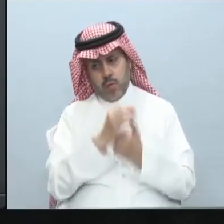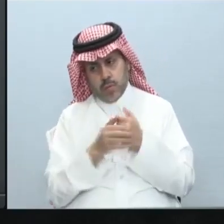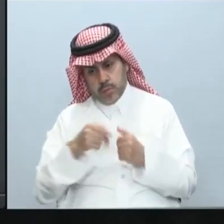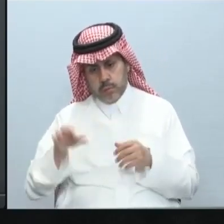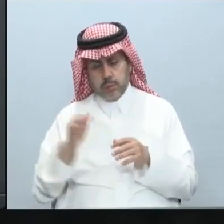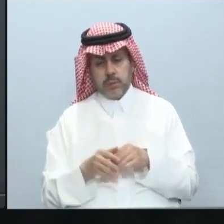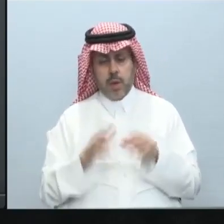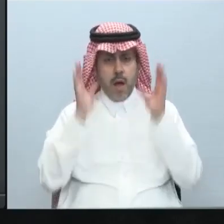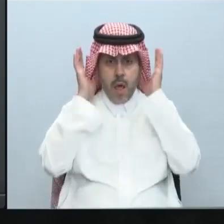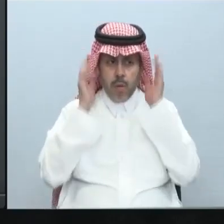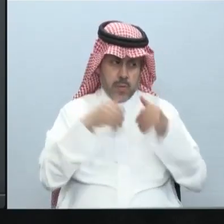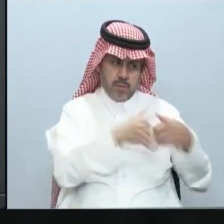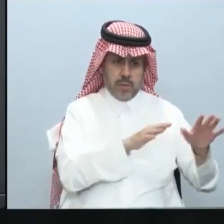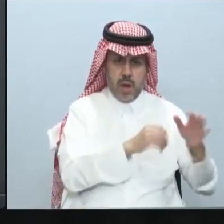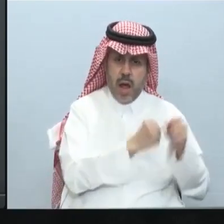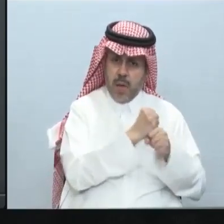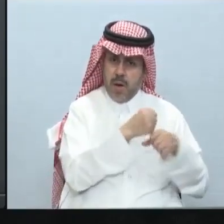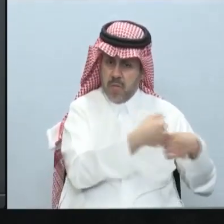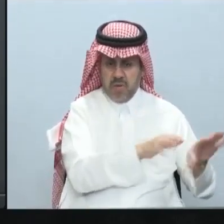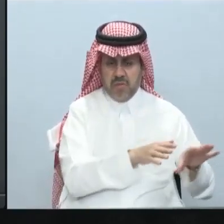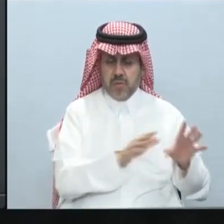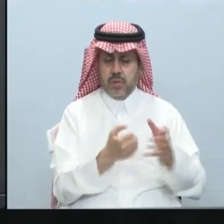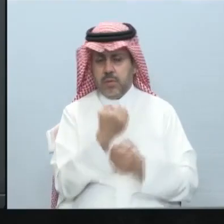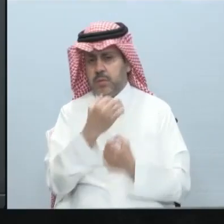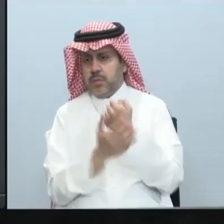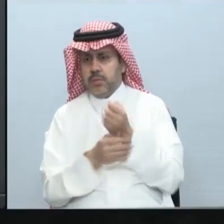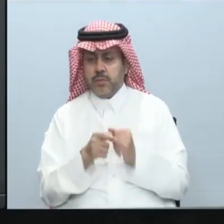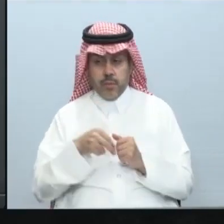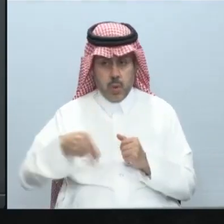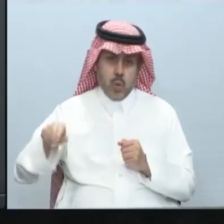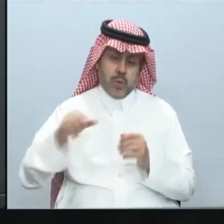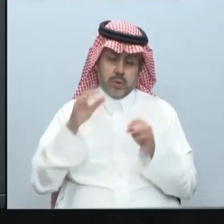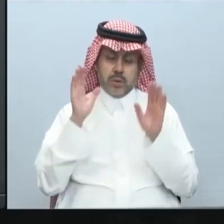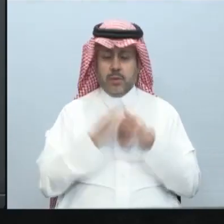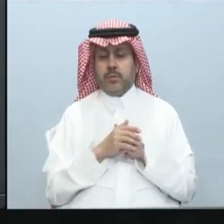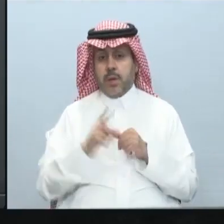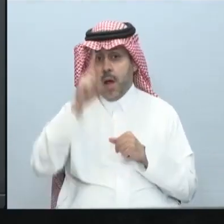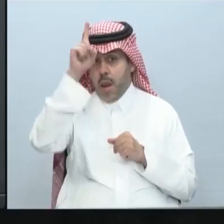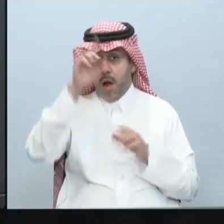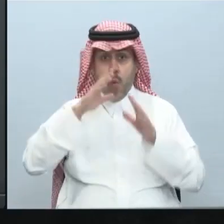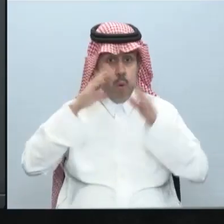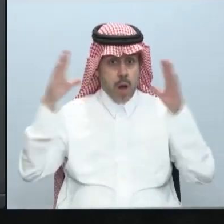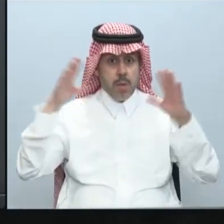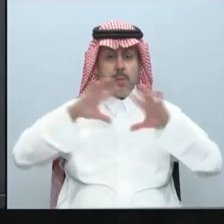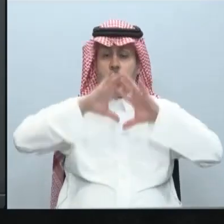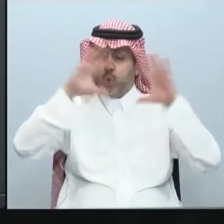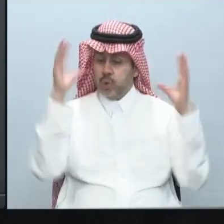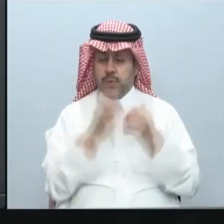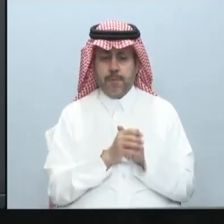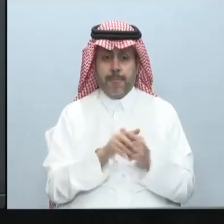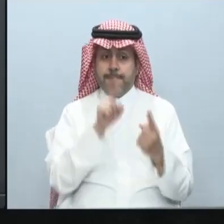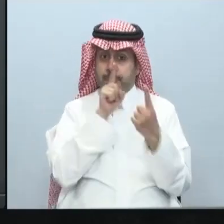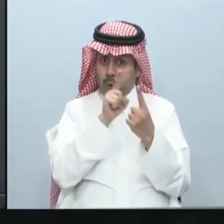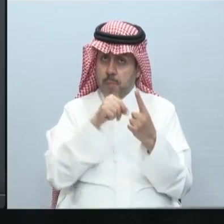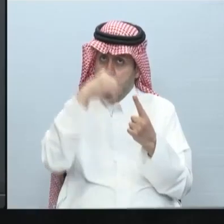تترك كل شيء فان الله فان المؤذن يقول الله اكبر اي من كل الدنيا كلها وتبدا تقبل على